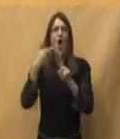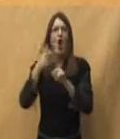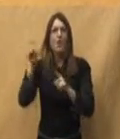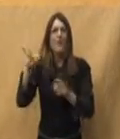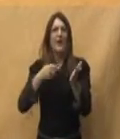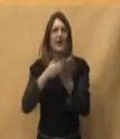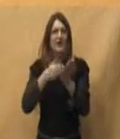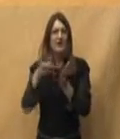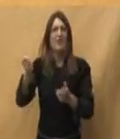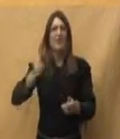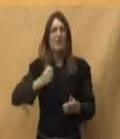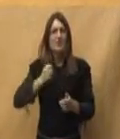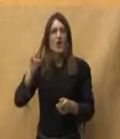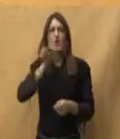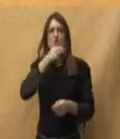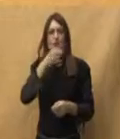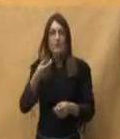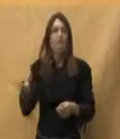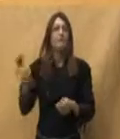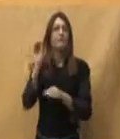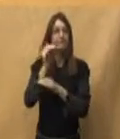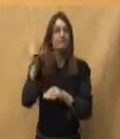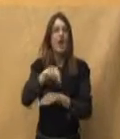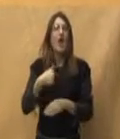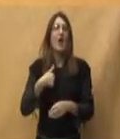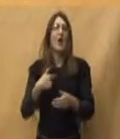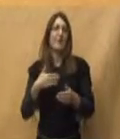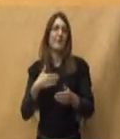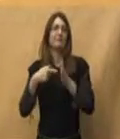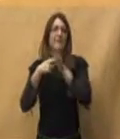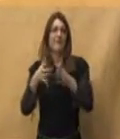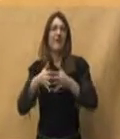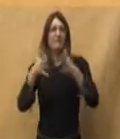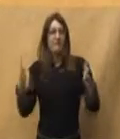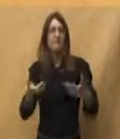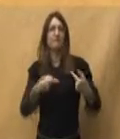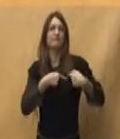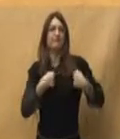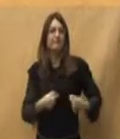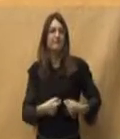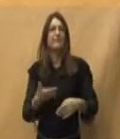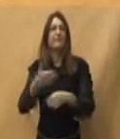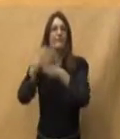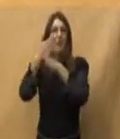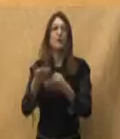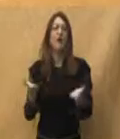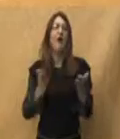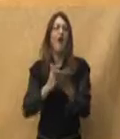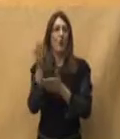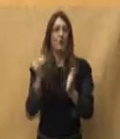Križevačke, Ličko-senjske. Ne zaboravite, uvijek mi pokažemo svoju veliku i duboku solidarnost kad